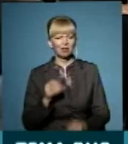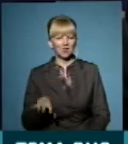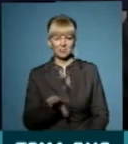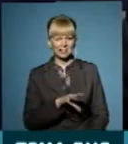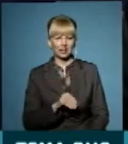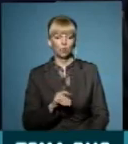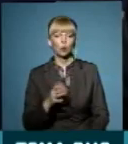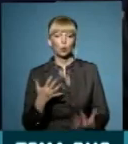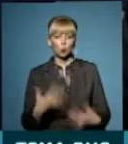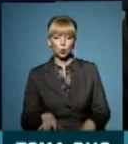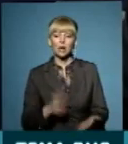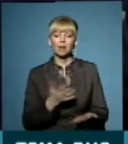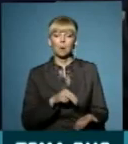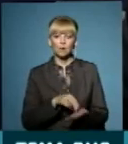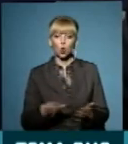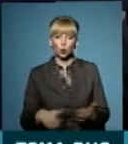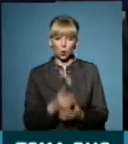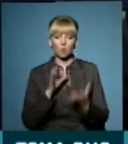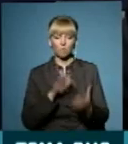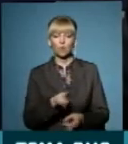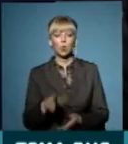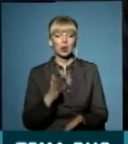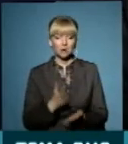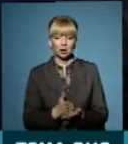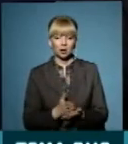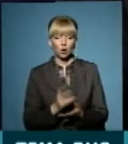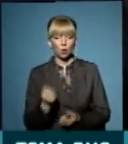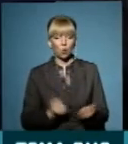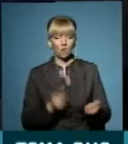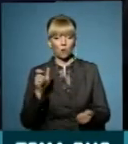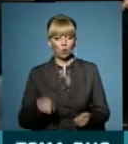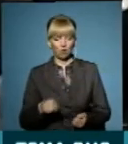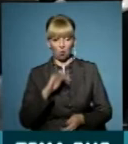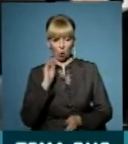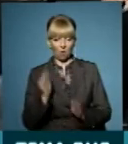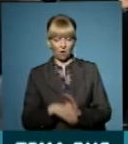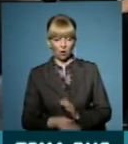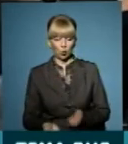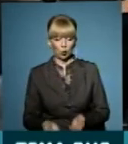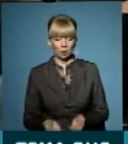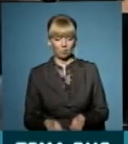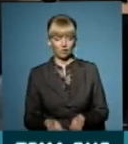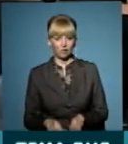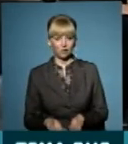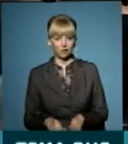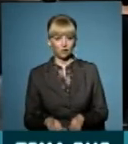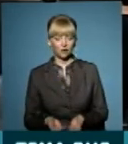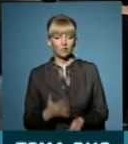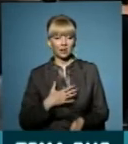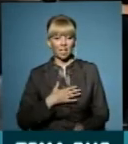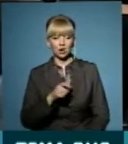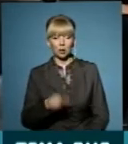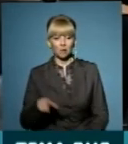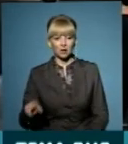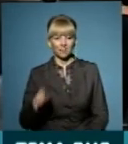ну вже які придбані нові автобуси, вони є, але водії їх ховають. Що... Бо наші